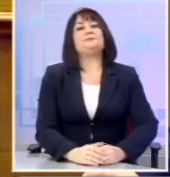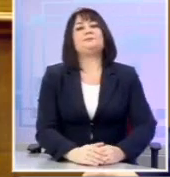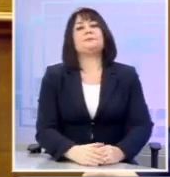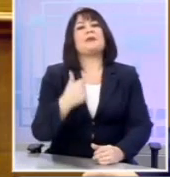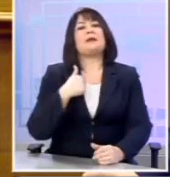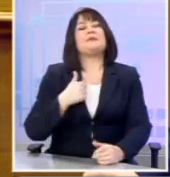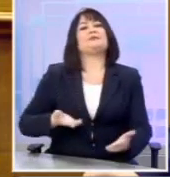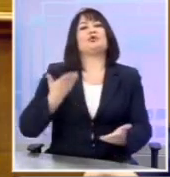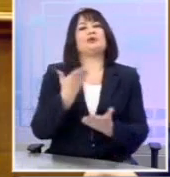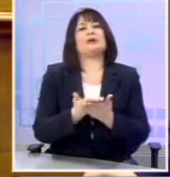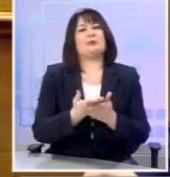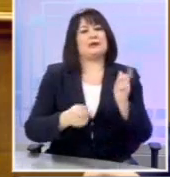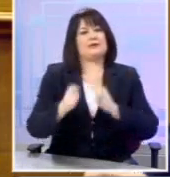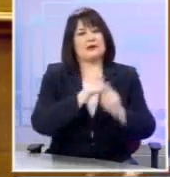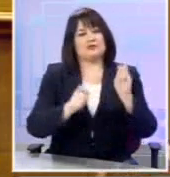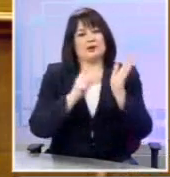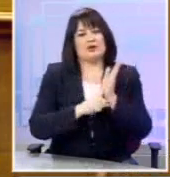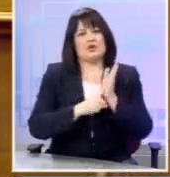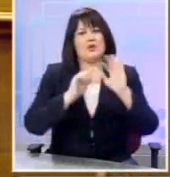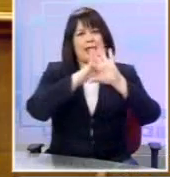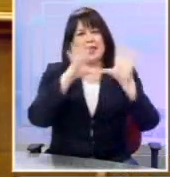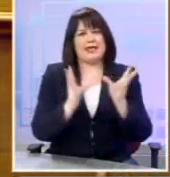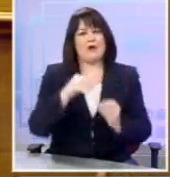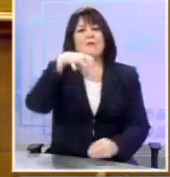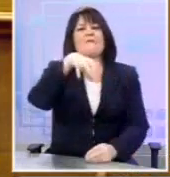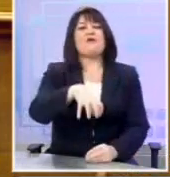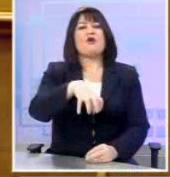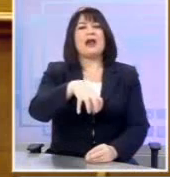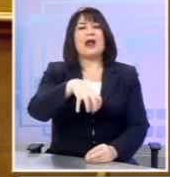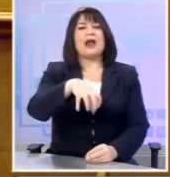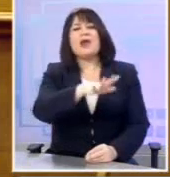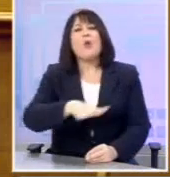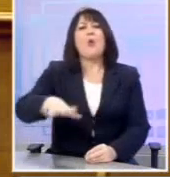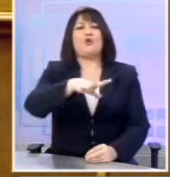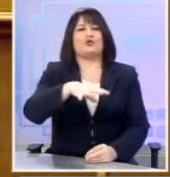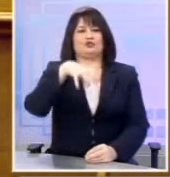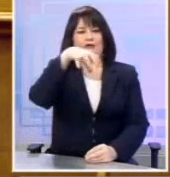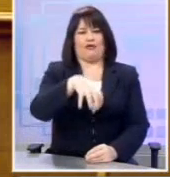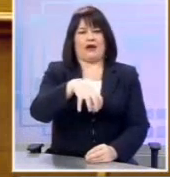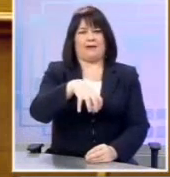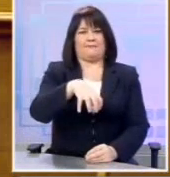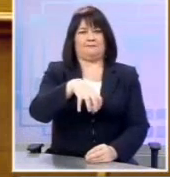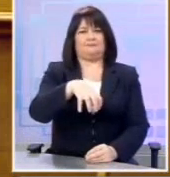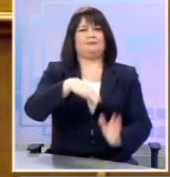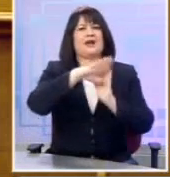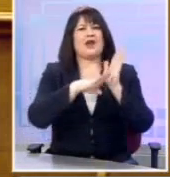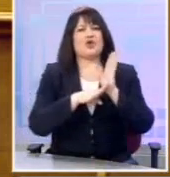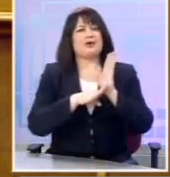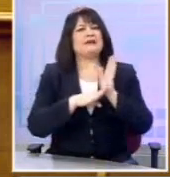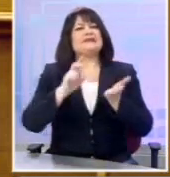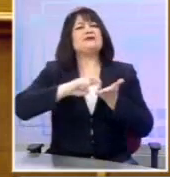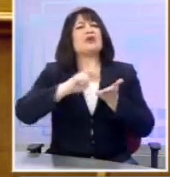Εμείς προτείνουμε τη θεσμοθέτηση ενός ενιαίου φορέα ασφάλισης για όλους. Με ενιαίους κανόνες υπολογισμού των